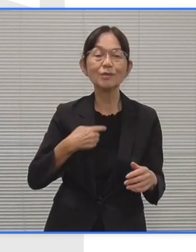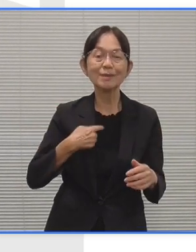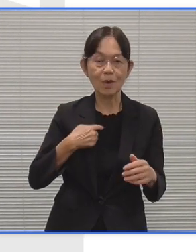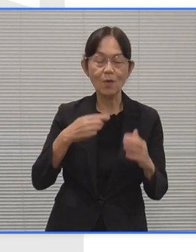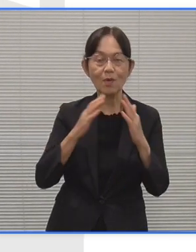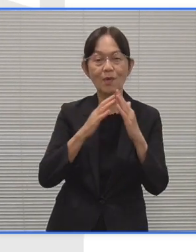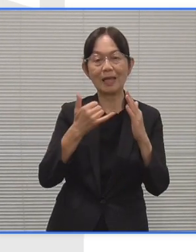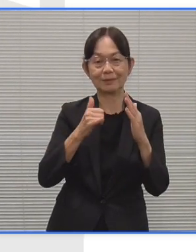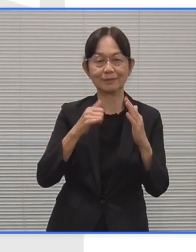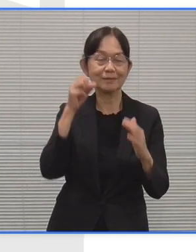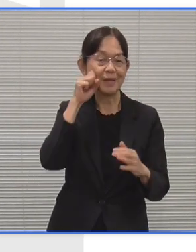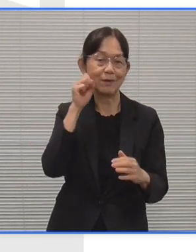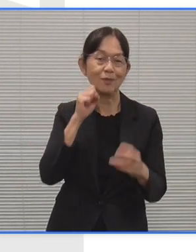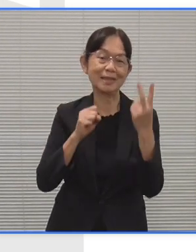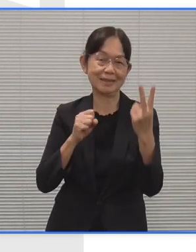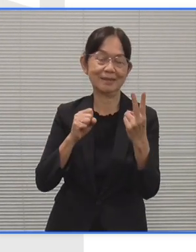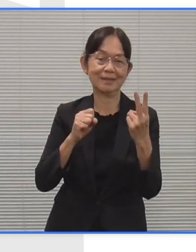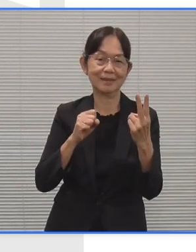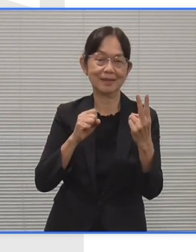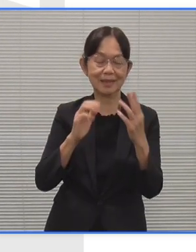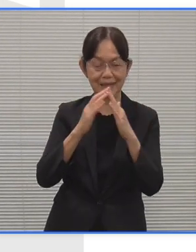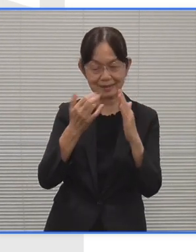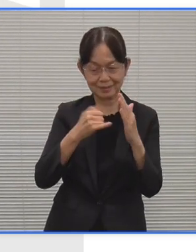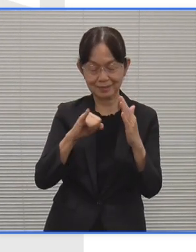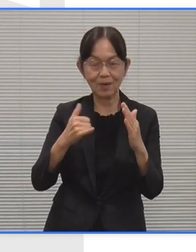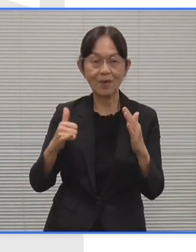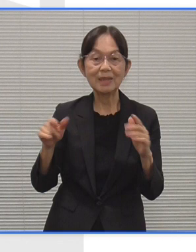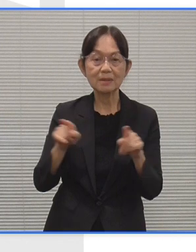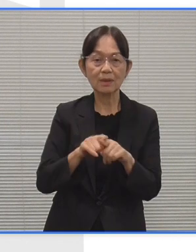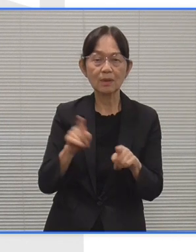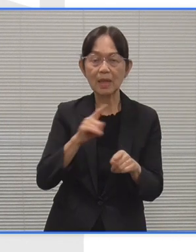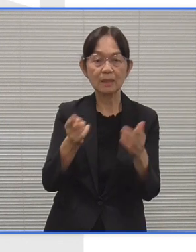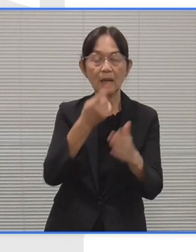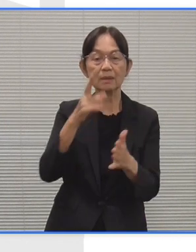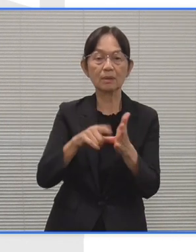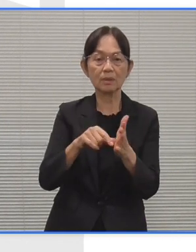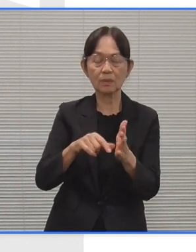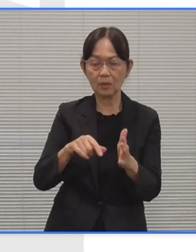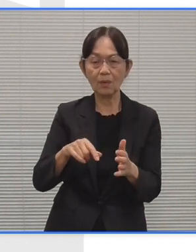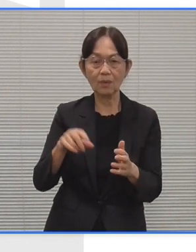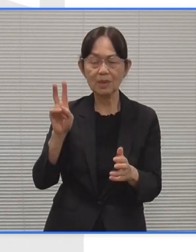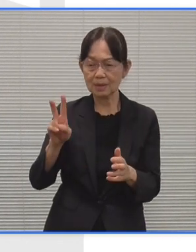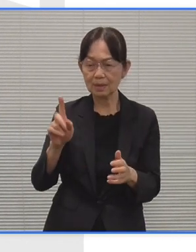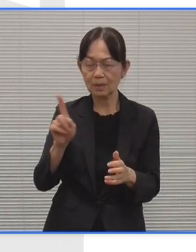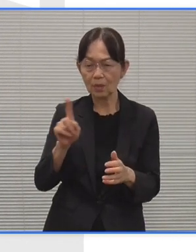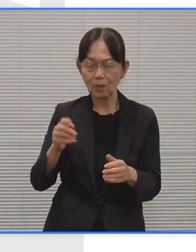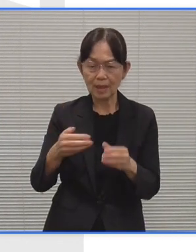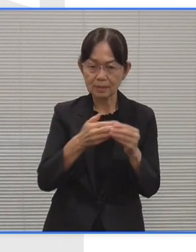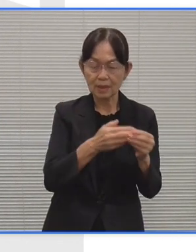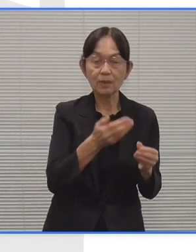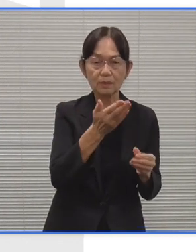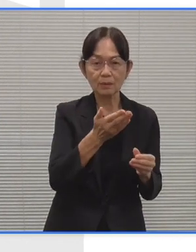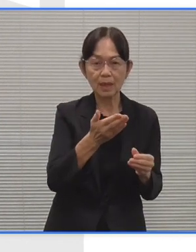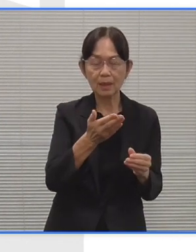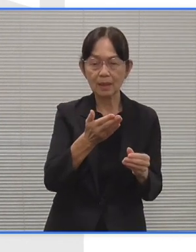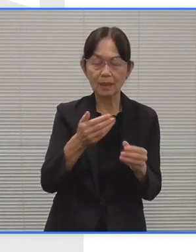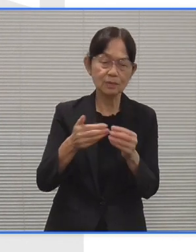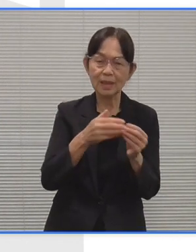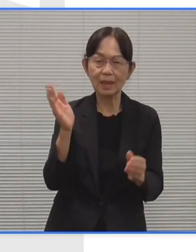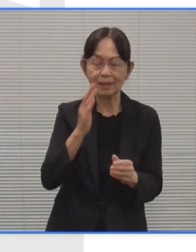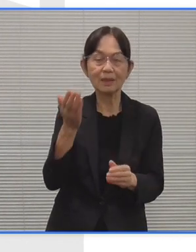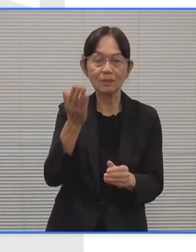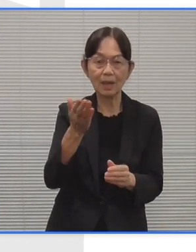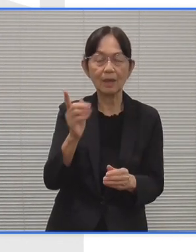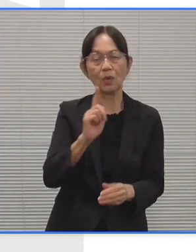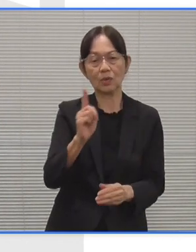の一員で、何かあった時にこの子たちをどこに連れてくのか、連れてかないのか、どうしようっていうのは非常に